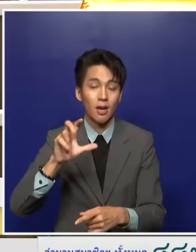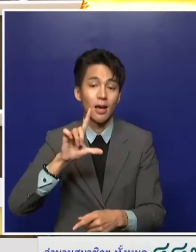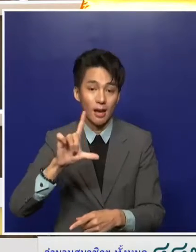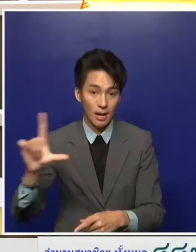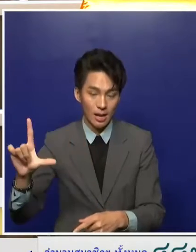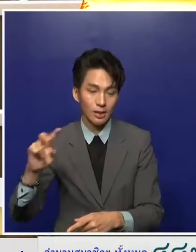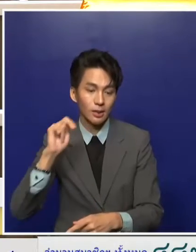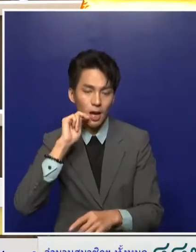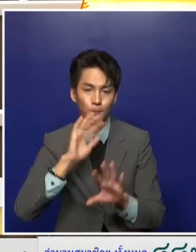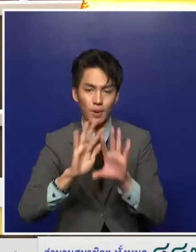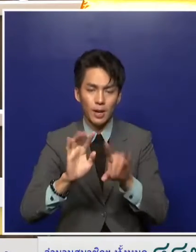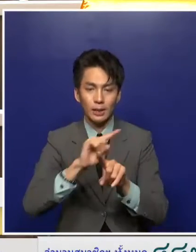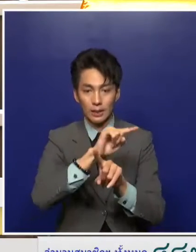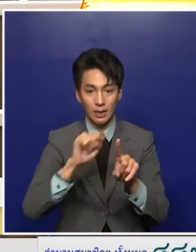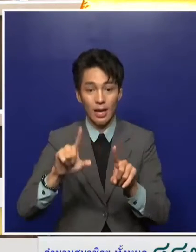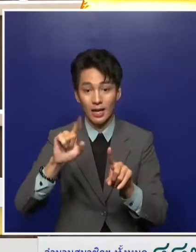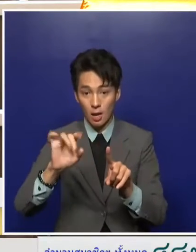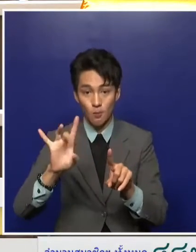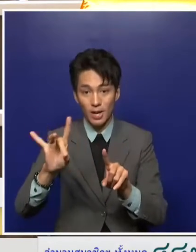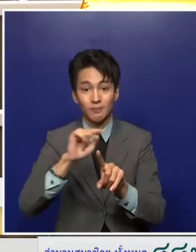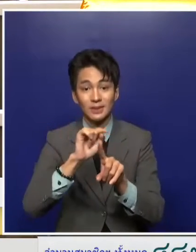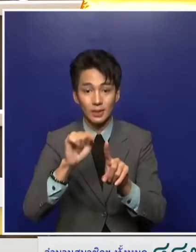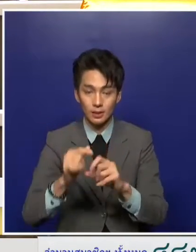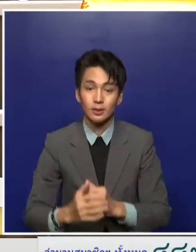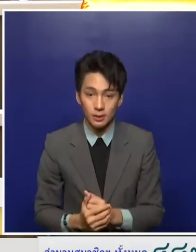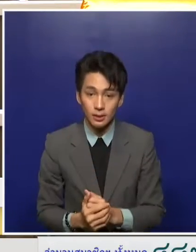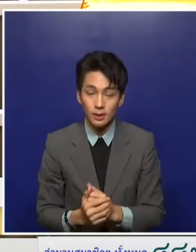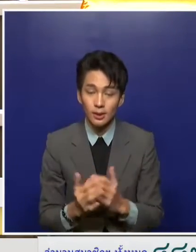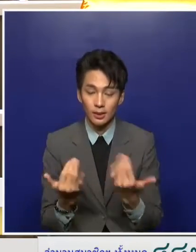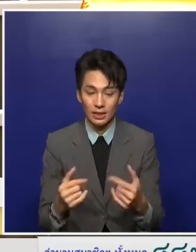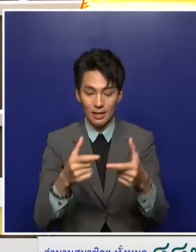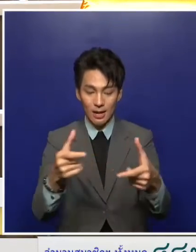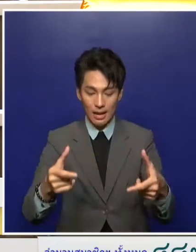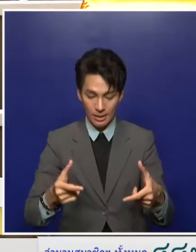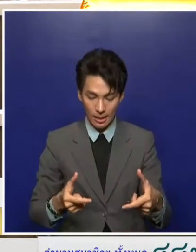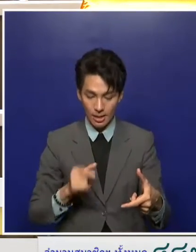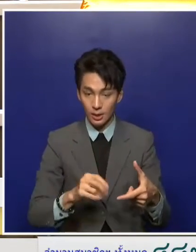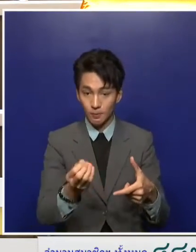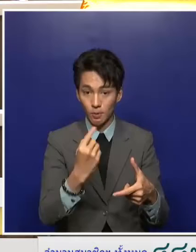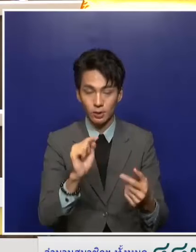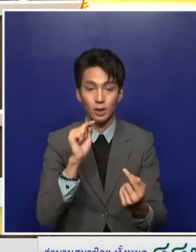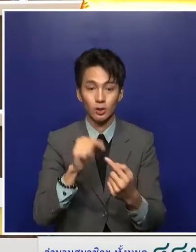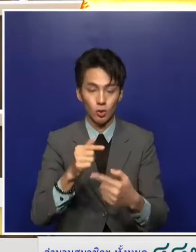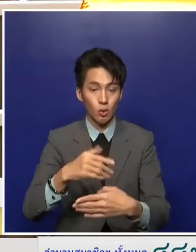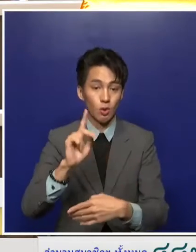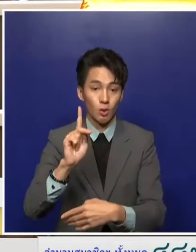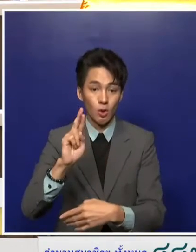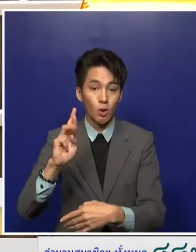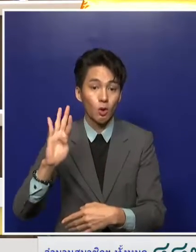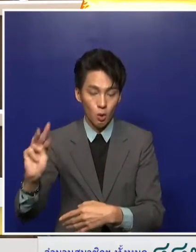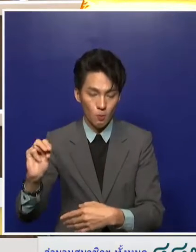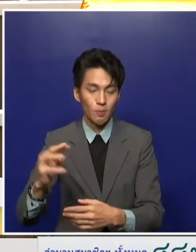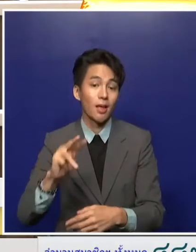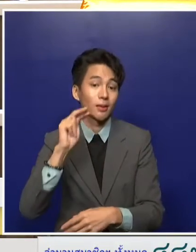เปอร์เซ็นต์ของน้ำต้นทุนที่สามารถจับมีทั้งหมดในรายงานให้ความเห็นว่ากรมชลประทานควรพิจารณาพัฒนา